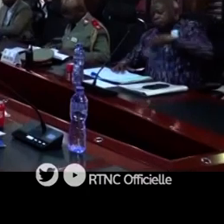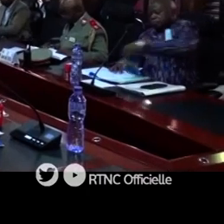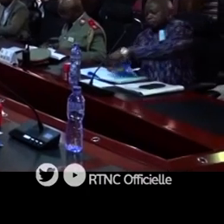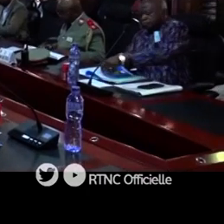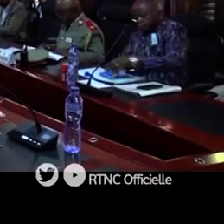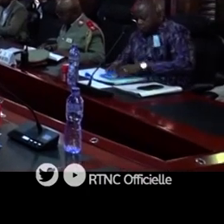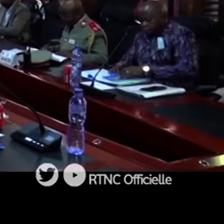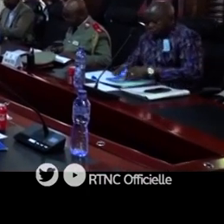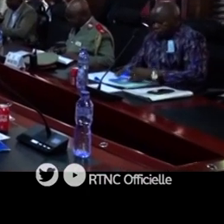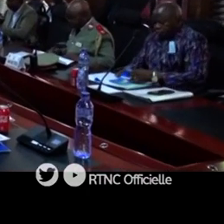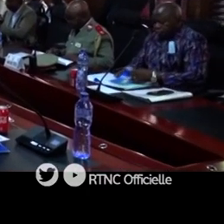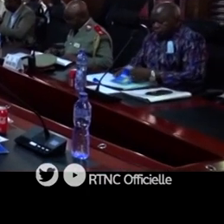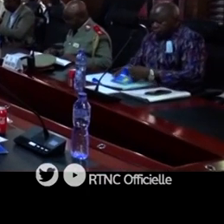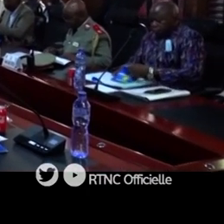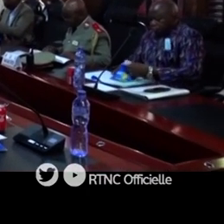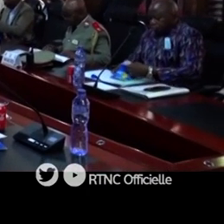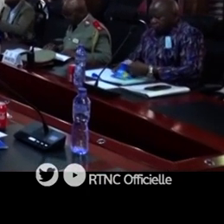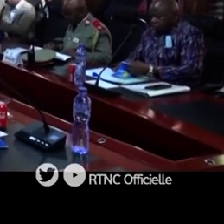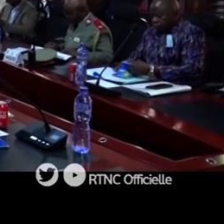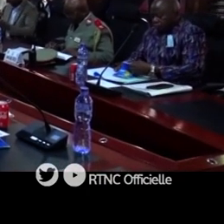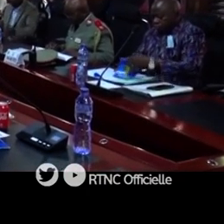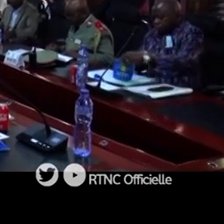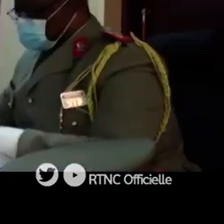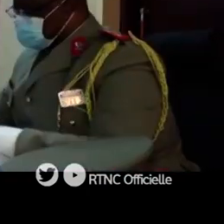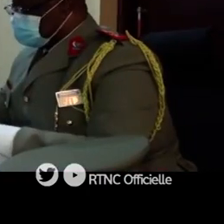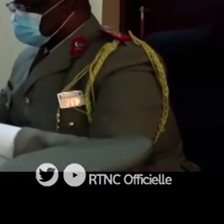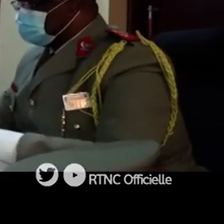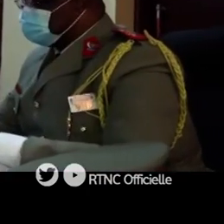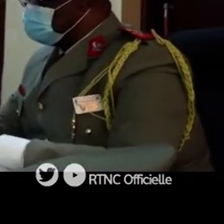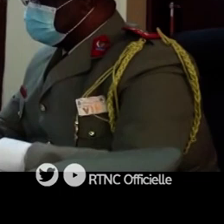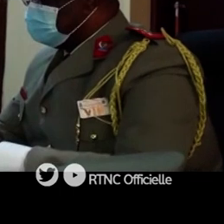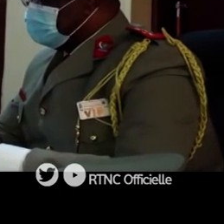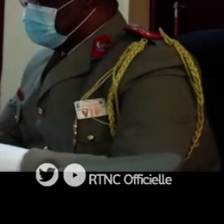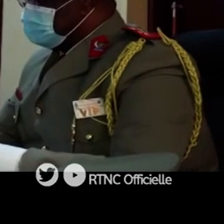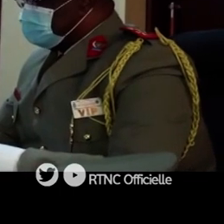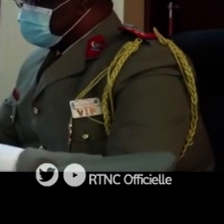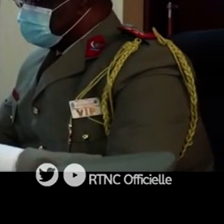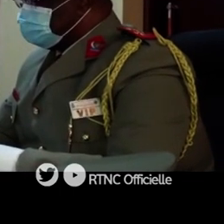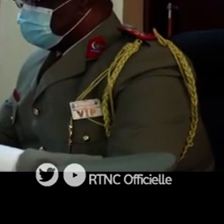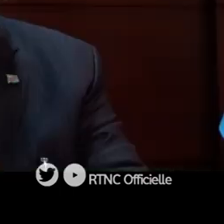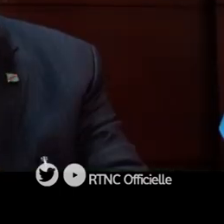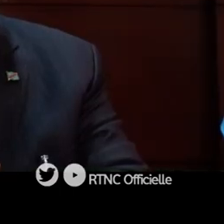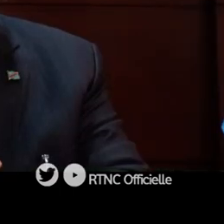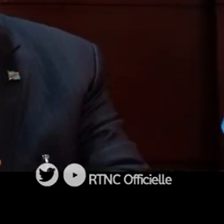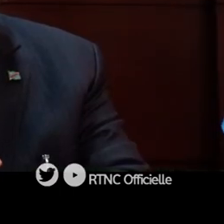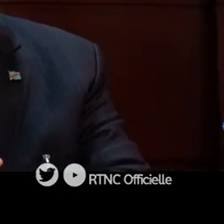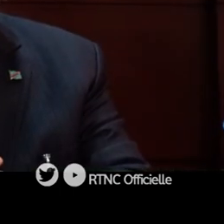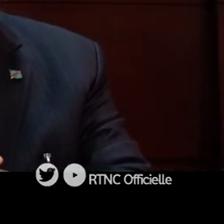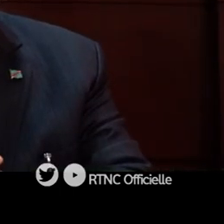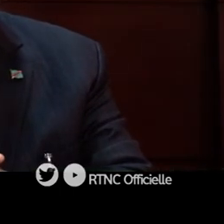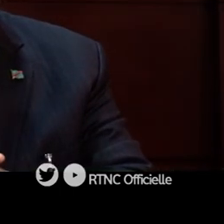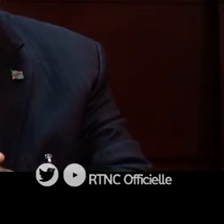Le conseil d'administration du Collège des hautes études de stratégie et de défense, CHESD, a tenu sa première